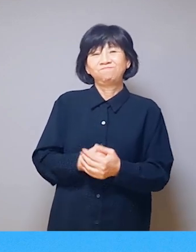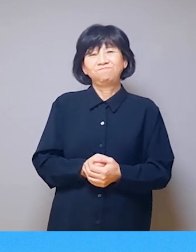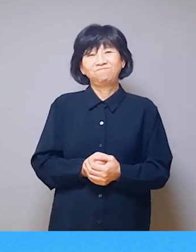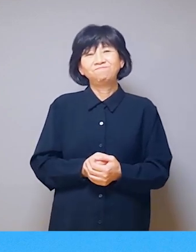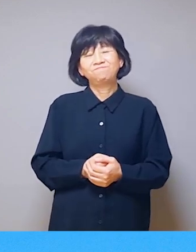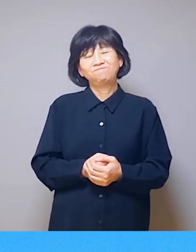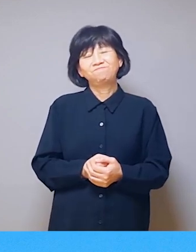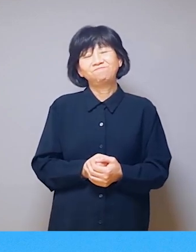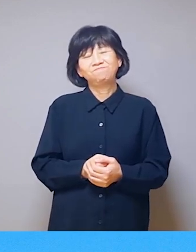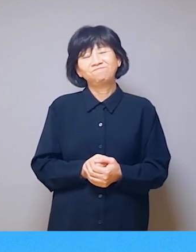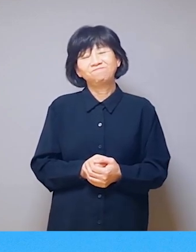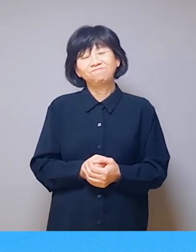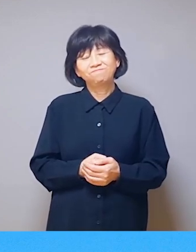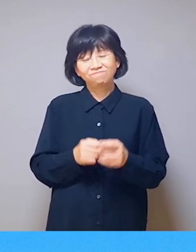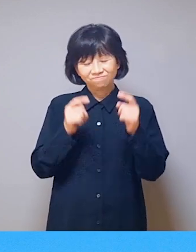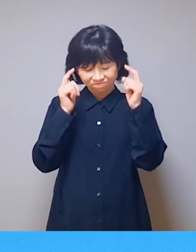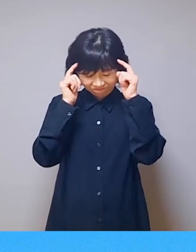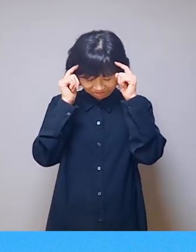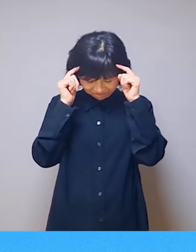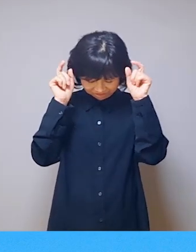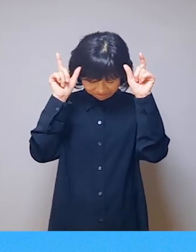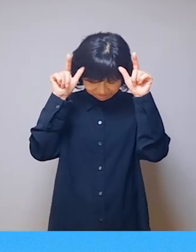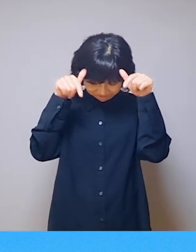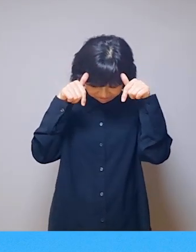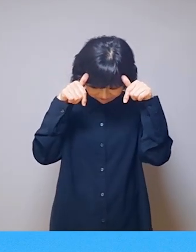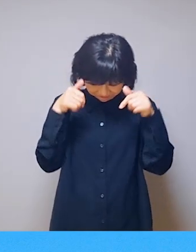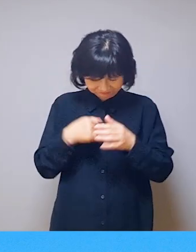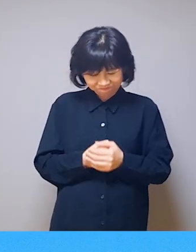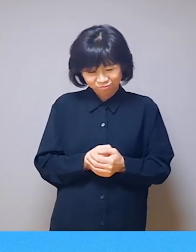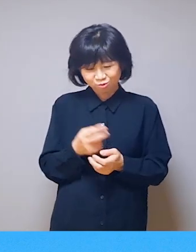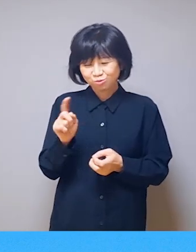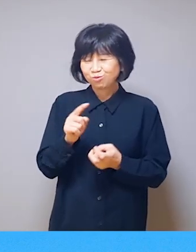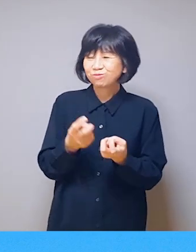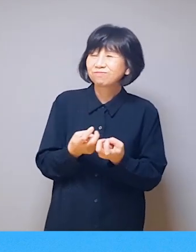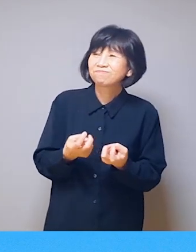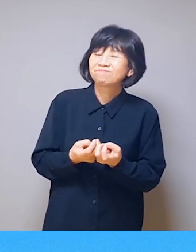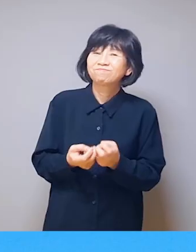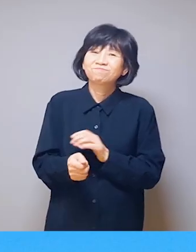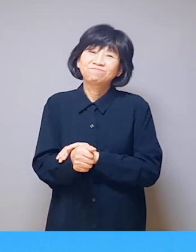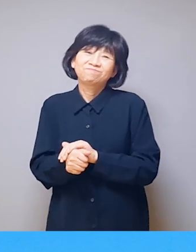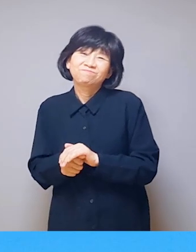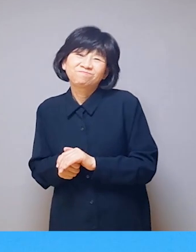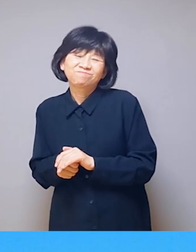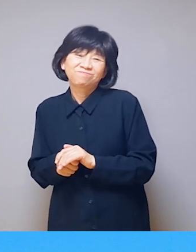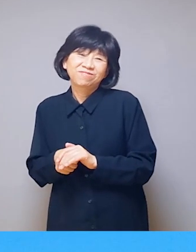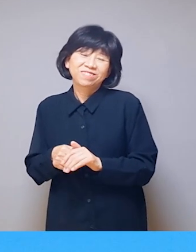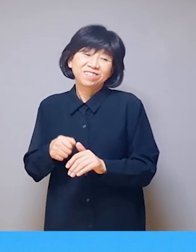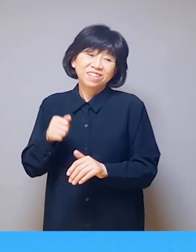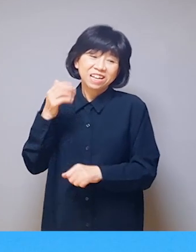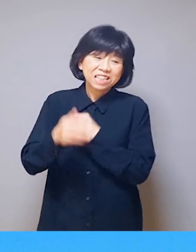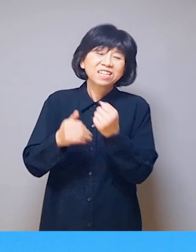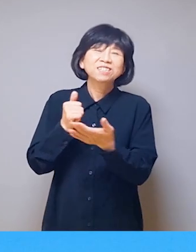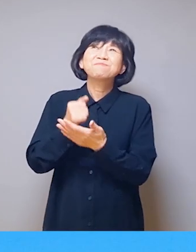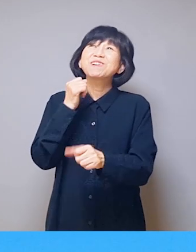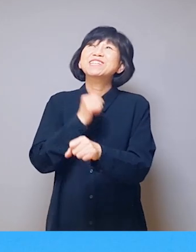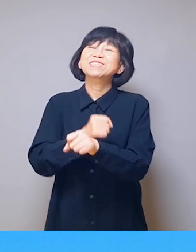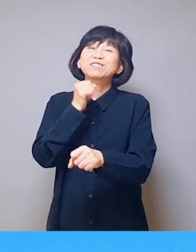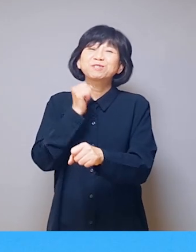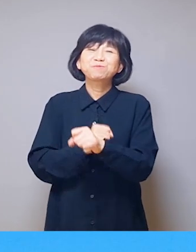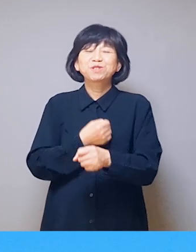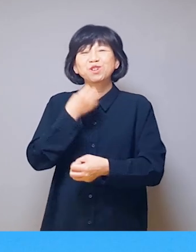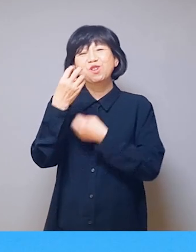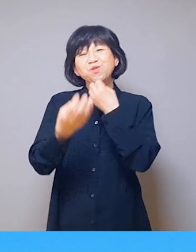음에 주고 음에 어떡하면 좋아 이렇게 의기소침했다가 하나님이 하셨구나라는